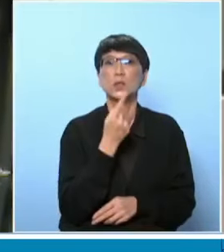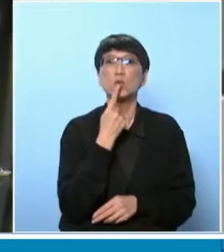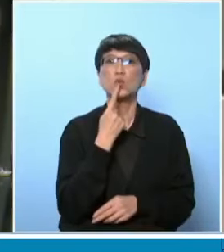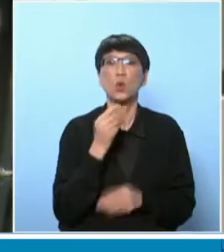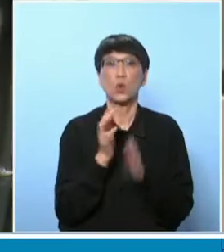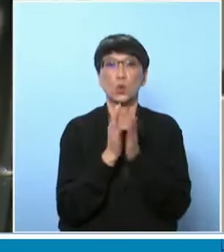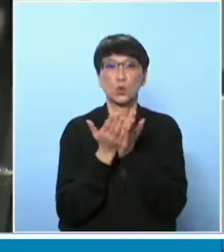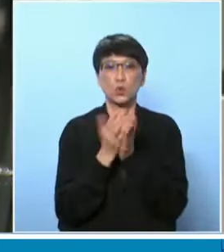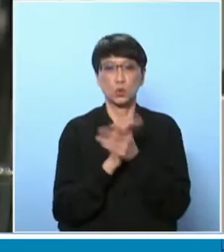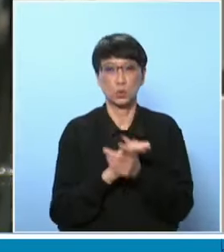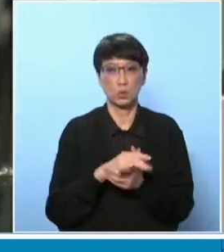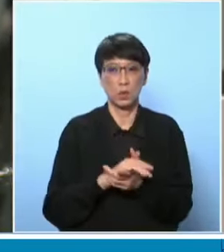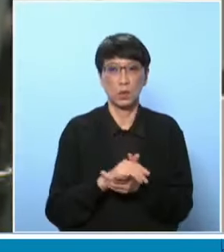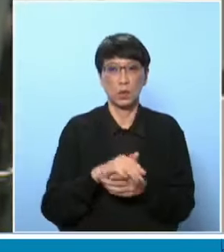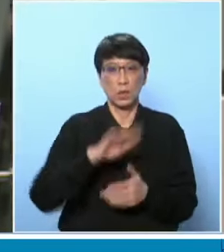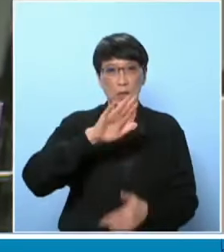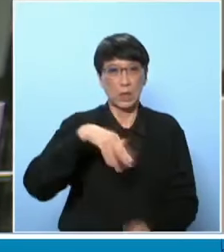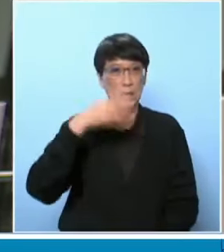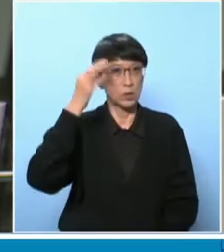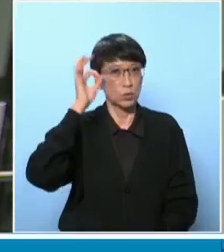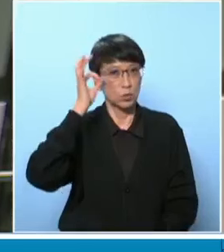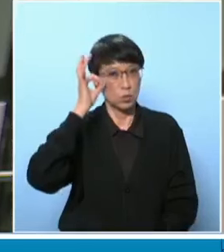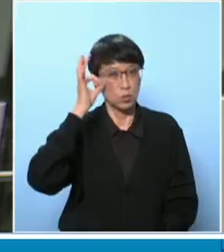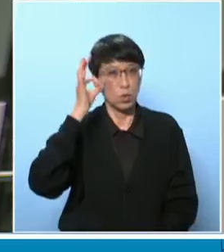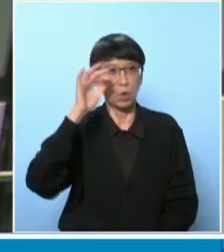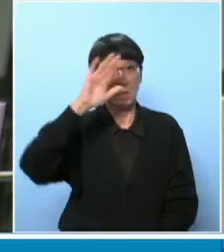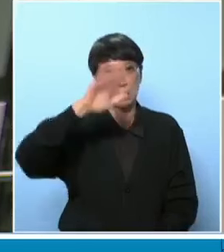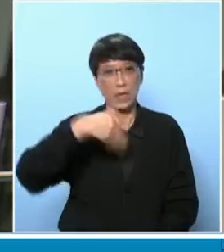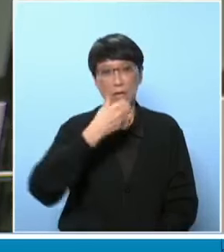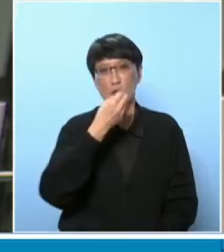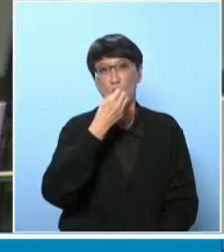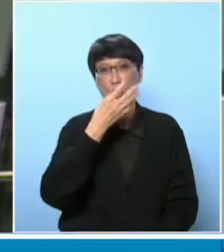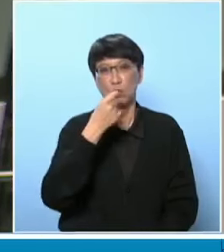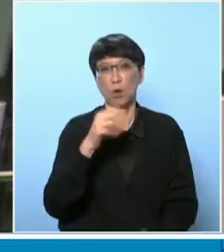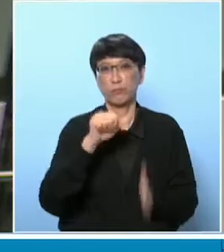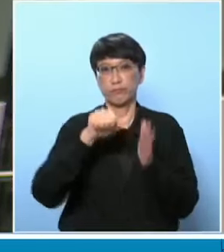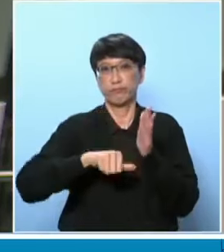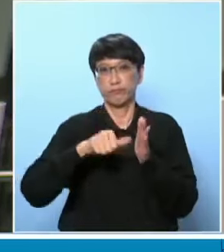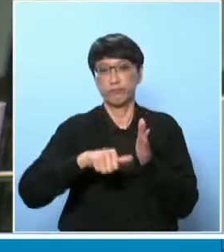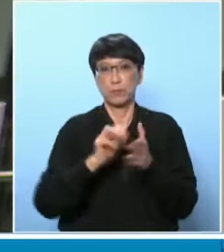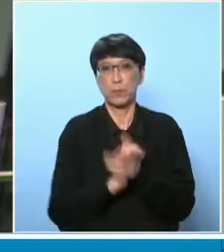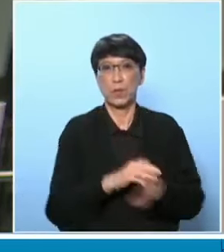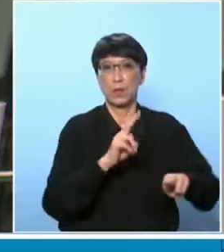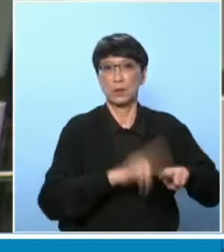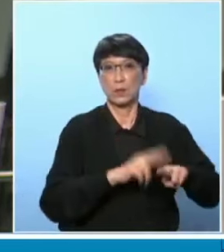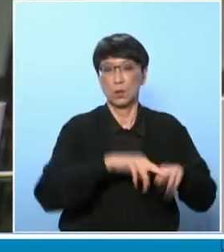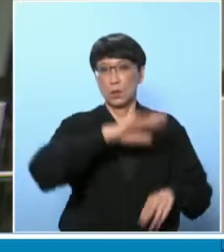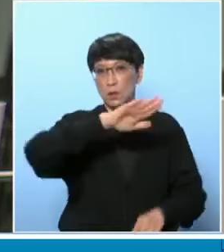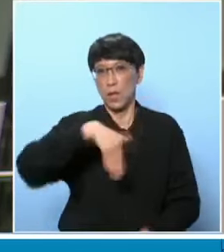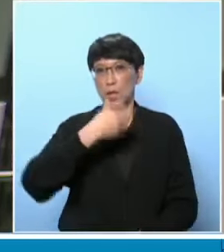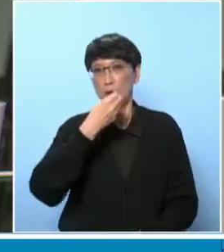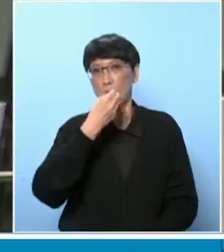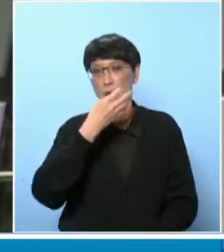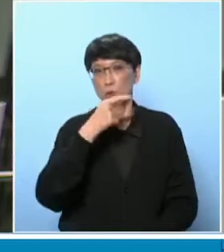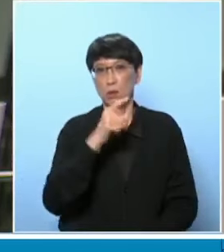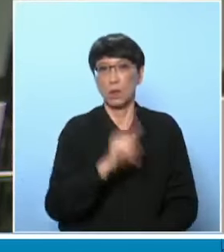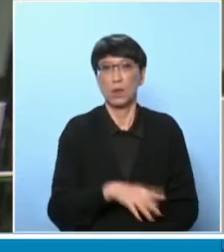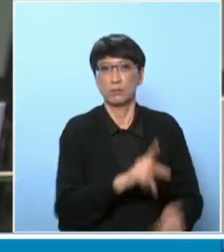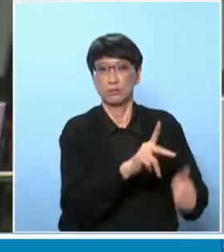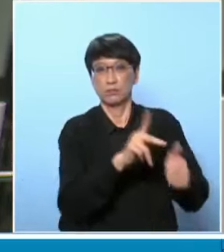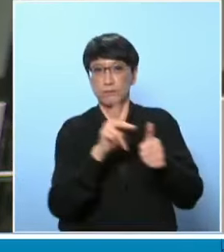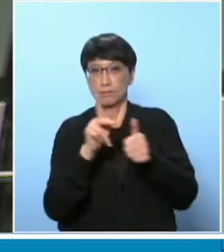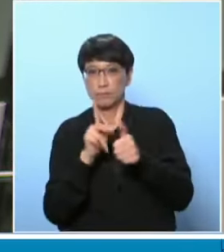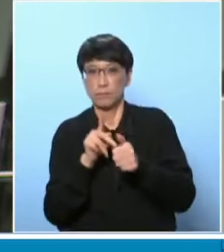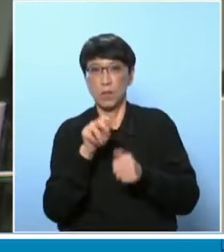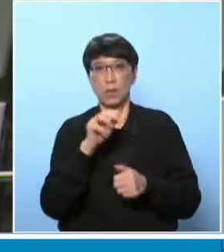有關於窮遊香港的零元遊這些旅遊視頻，而令到一些內地訪港的遊客仿效這些攻略，